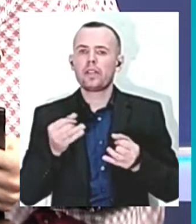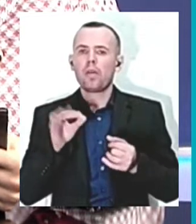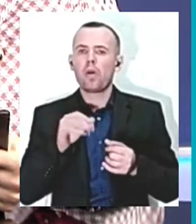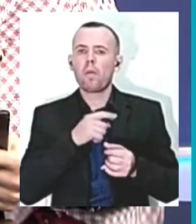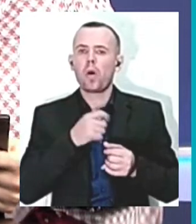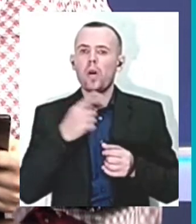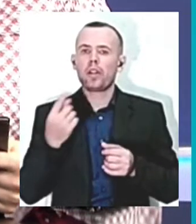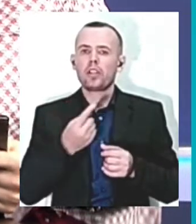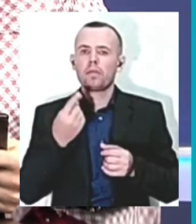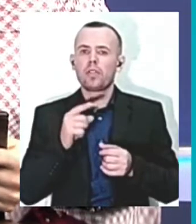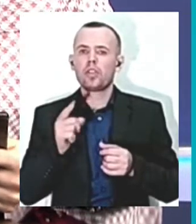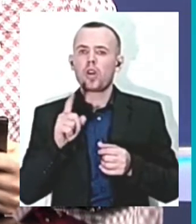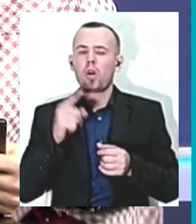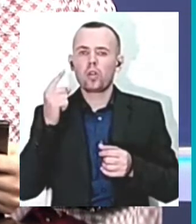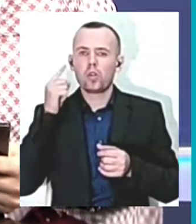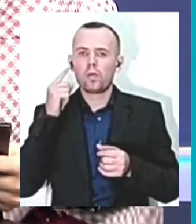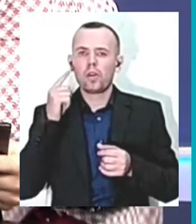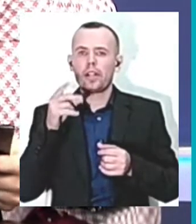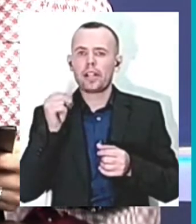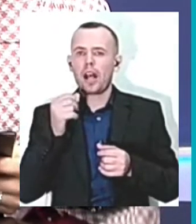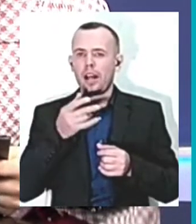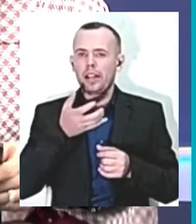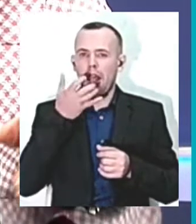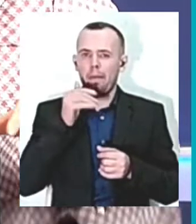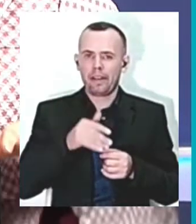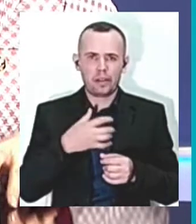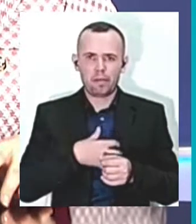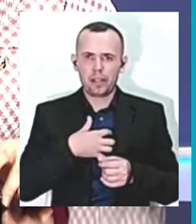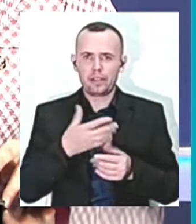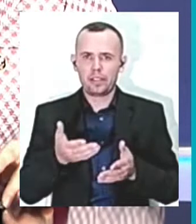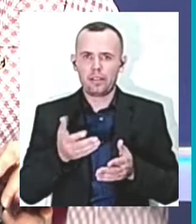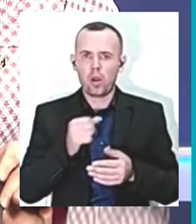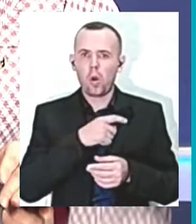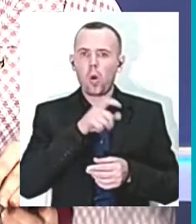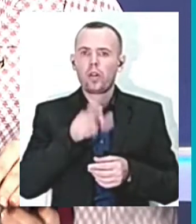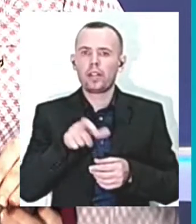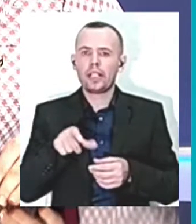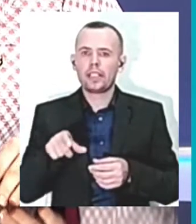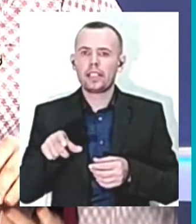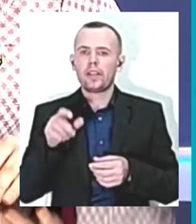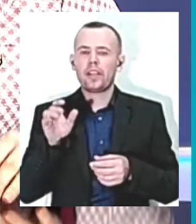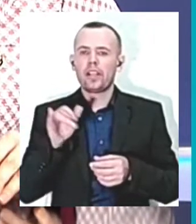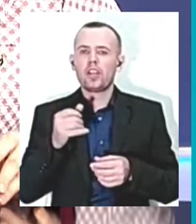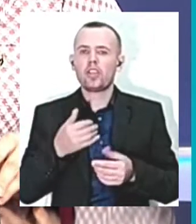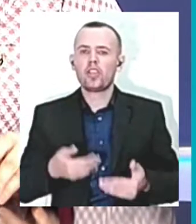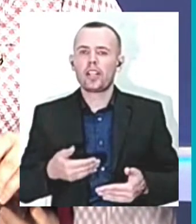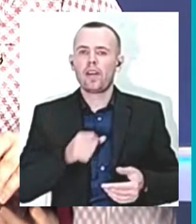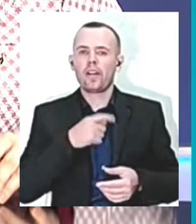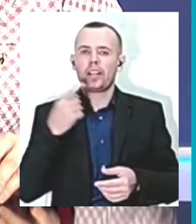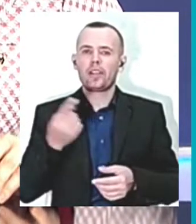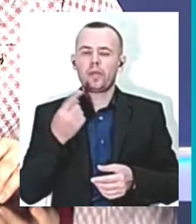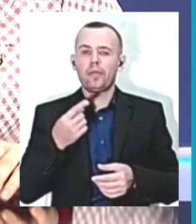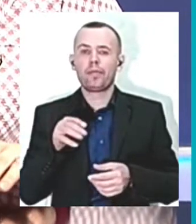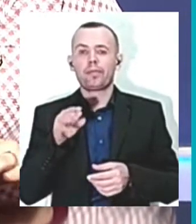думають на півдні безпосередньо одесити і жителі Одеської області. Так, ну, право на життя